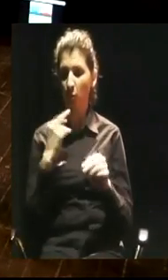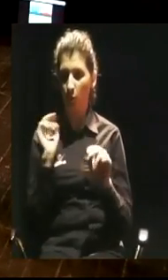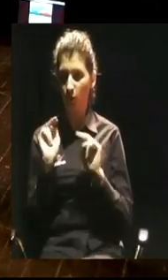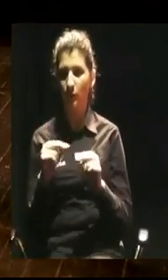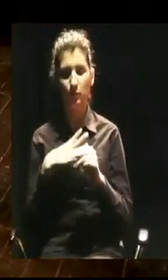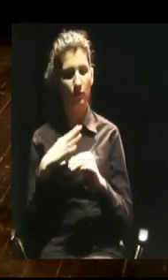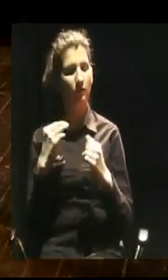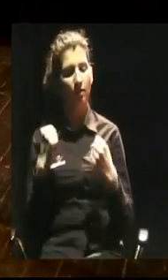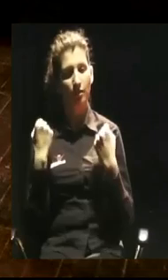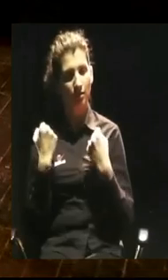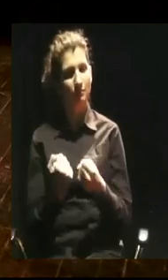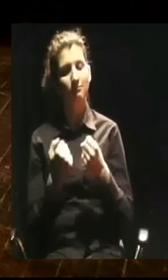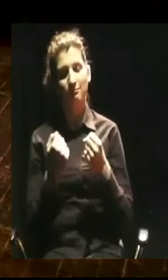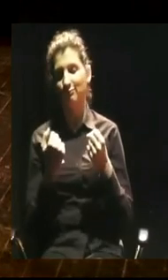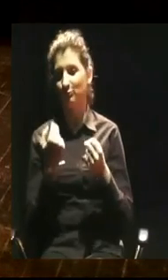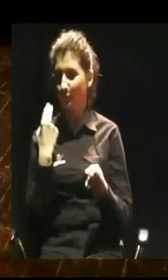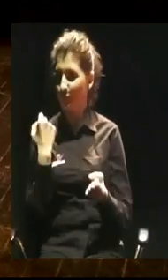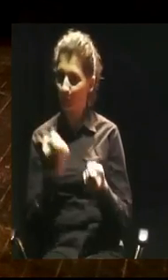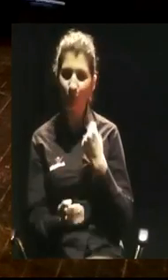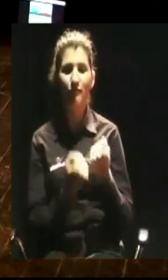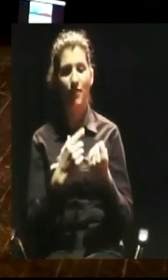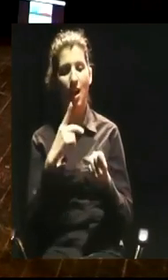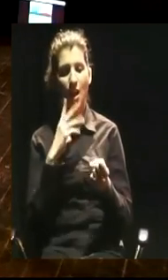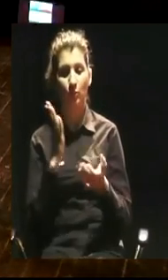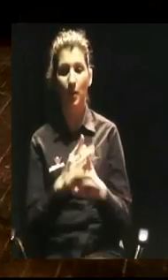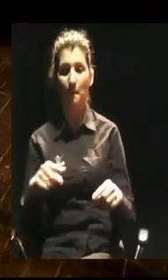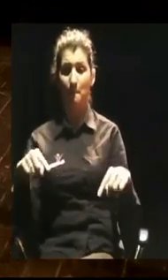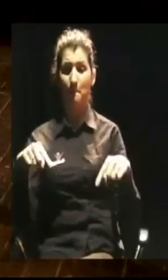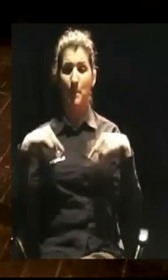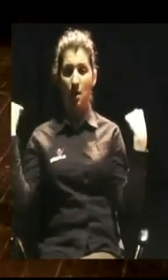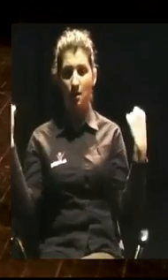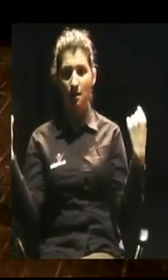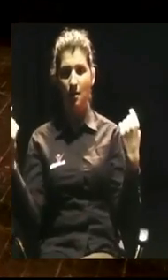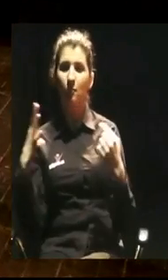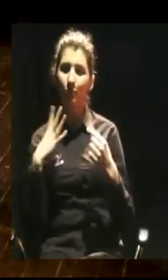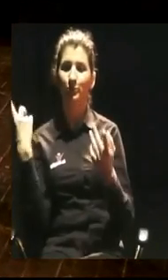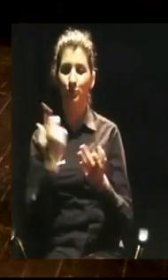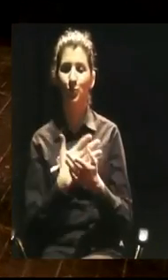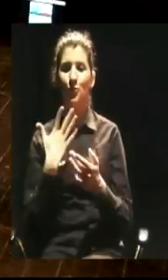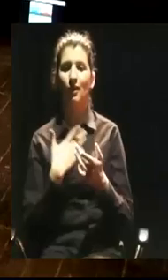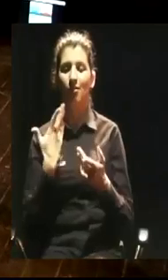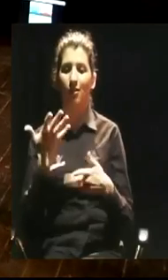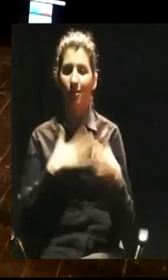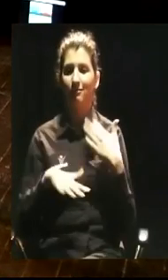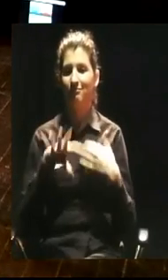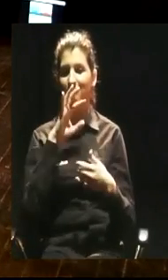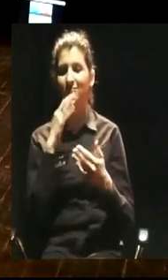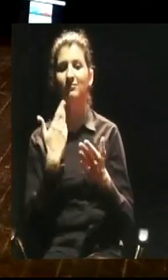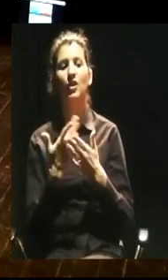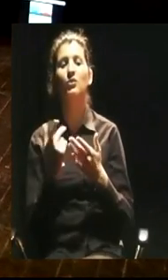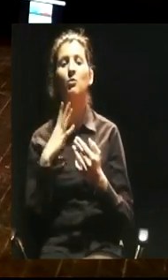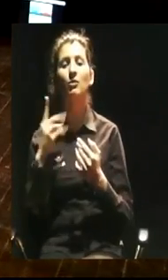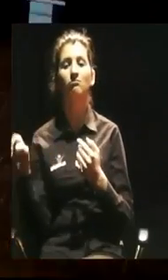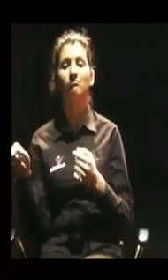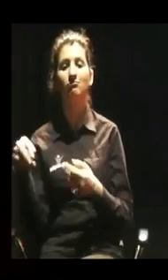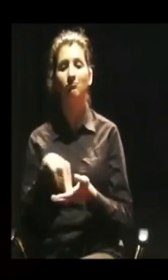ciężko było, bardzo ciężko było, ale na mecie przeżyłem niezwykłą satysfakcję, bo ktoś, kto tam stał